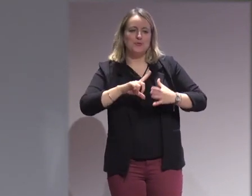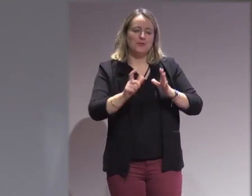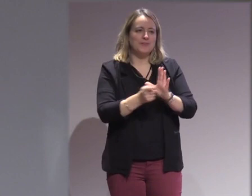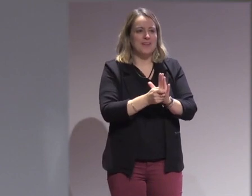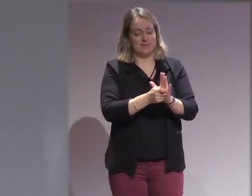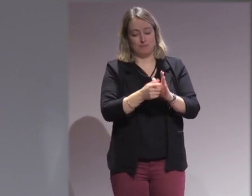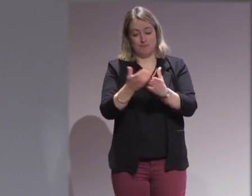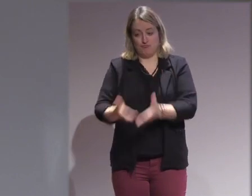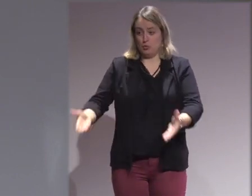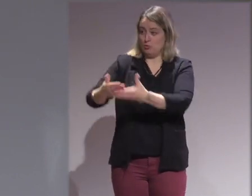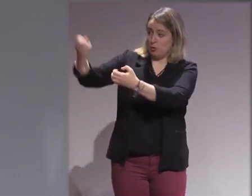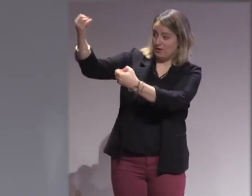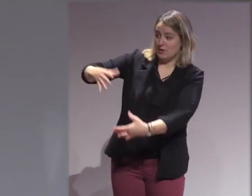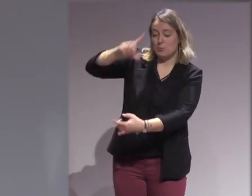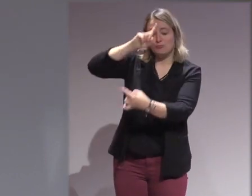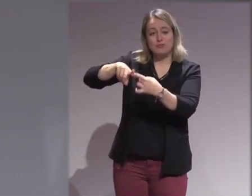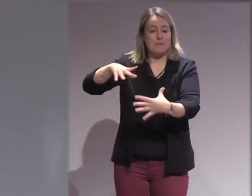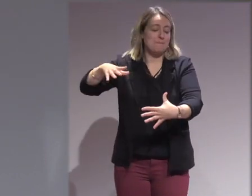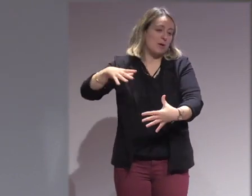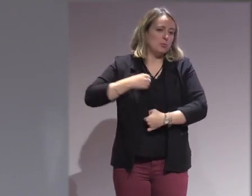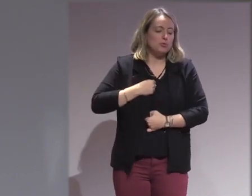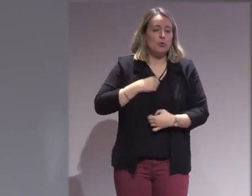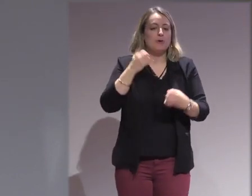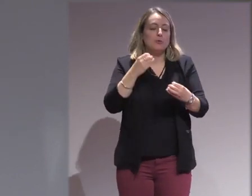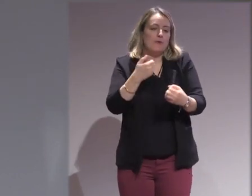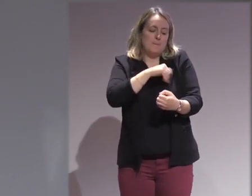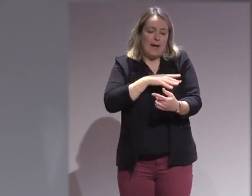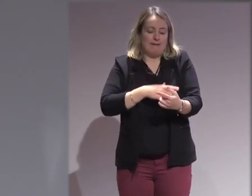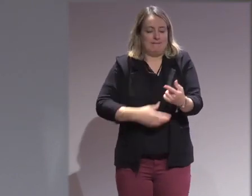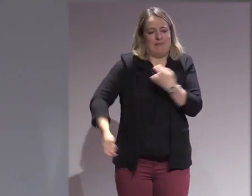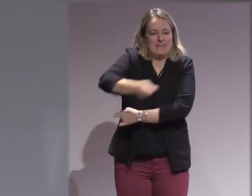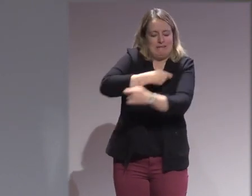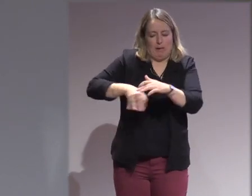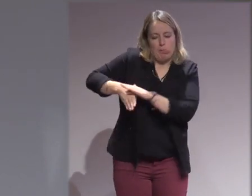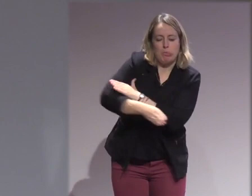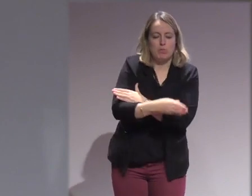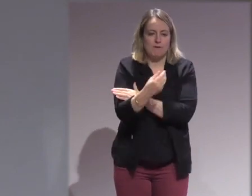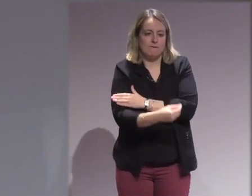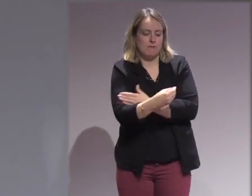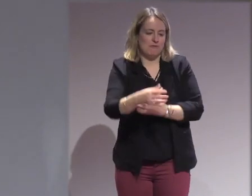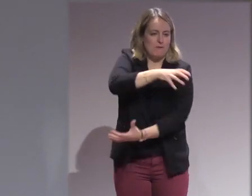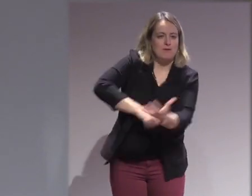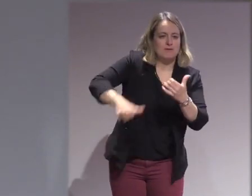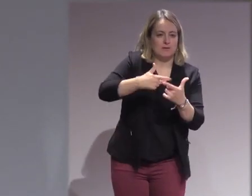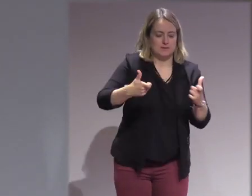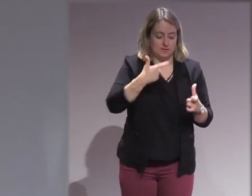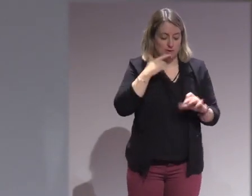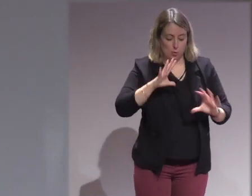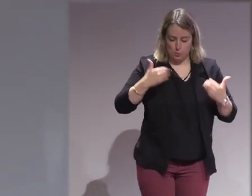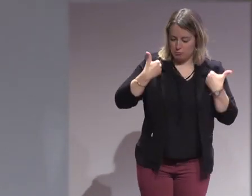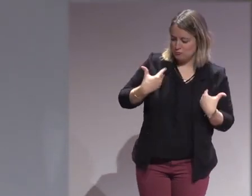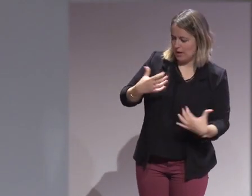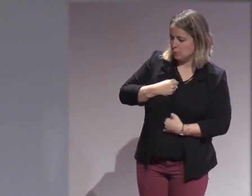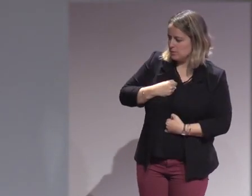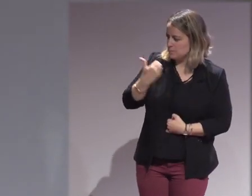actualité autour de l'adoption. Et du coup, ces actualités, c'était souvent celles des trafics, des scandales. Donc comment est-ce qu'on peut exister en tant que personne adoptée